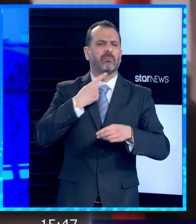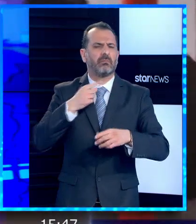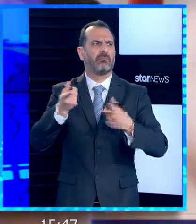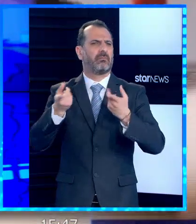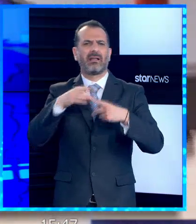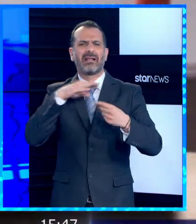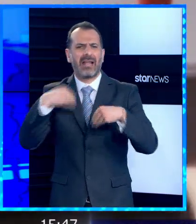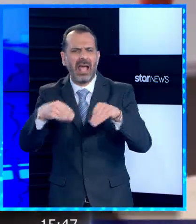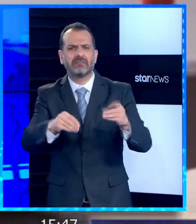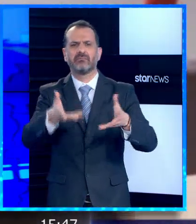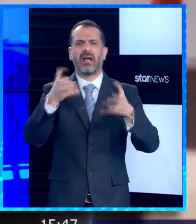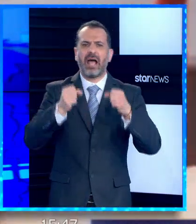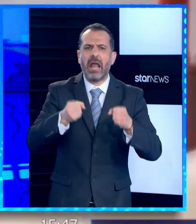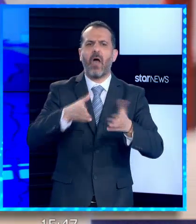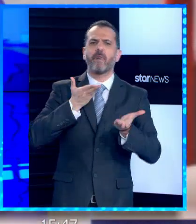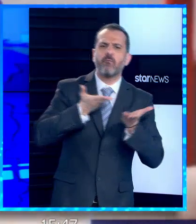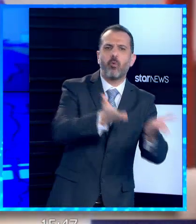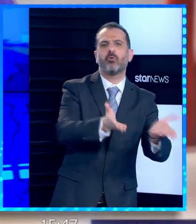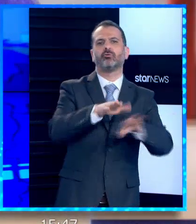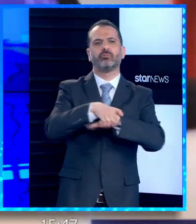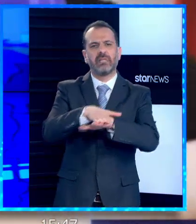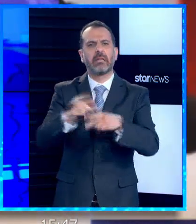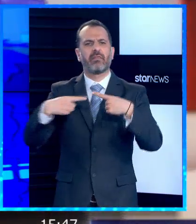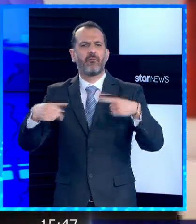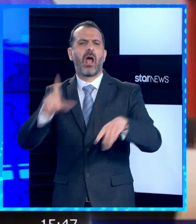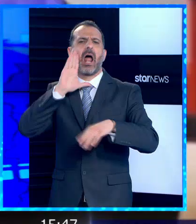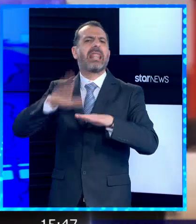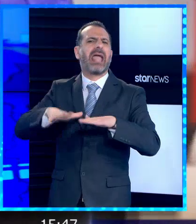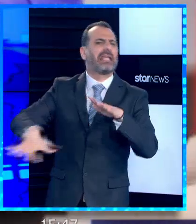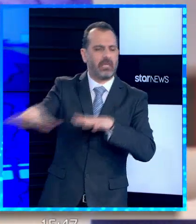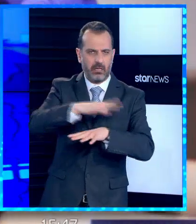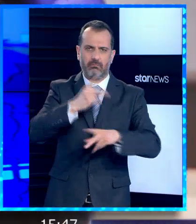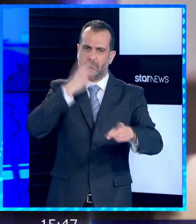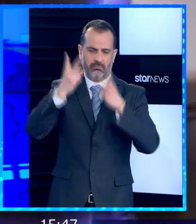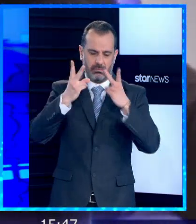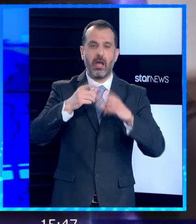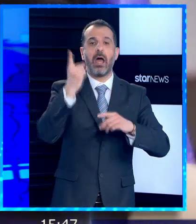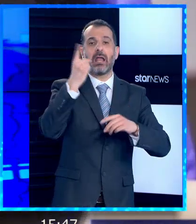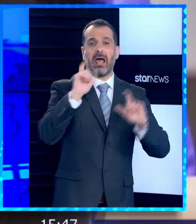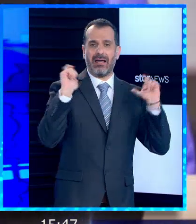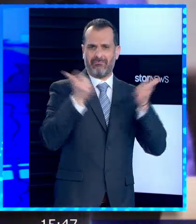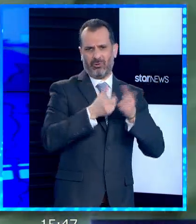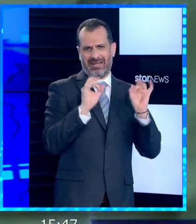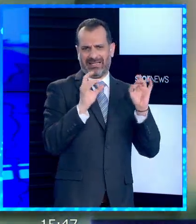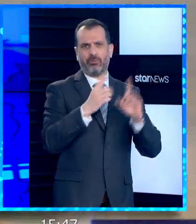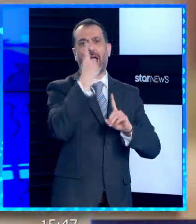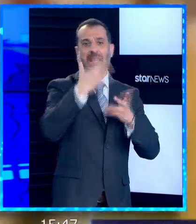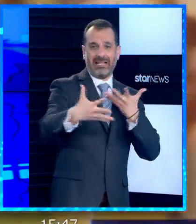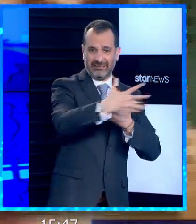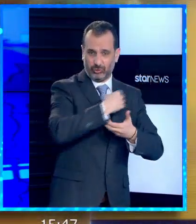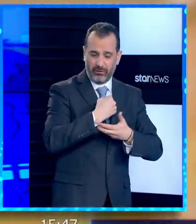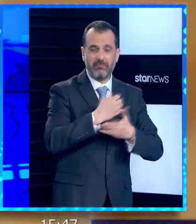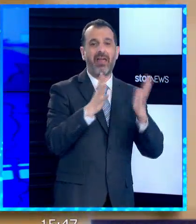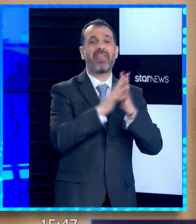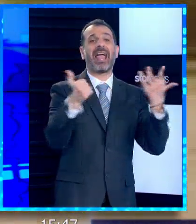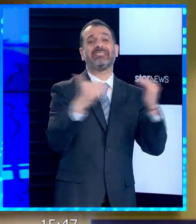ζαχαροπλαστεία, γαλακτοπολία, φούρνους, ηχθειοπολία και λαϊκές. Είναι δικαιούχοι οι άγαμοι με ετήσιο εισόδημα έως